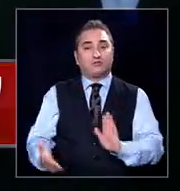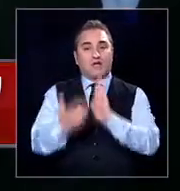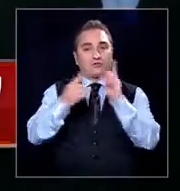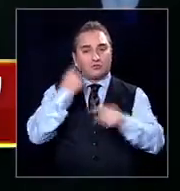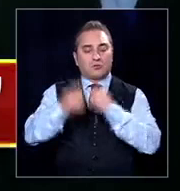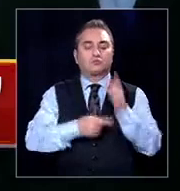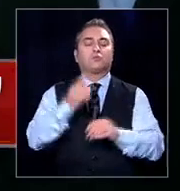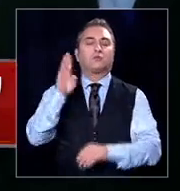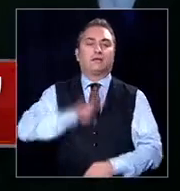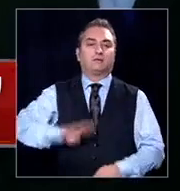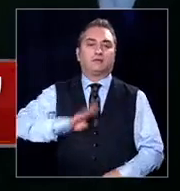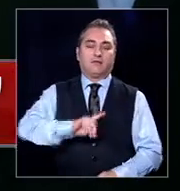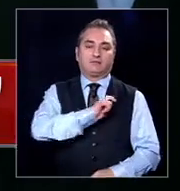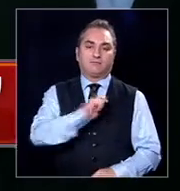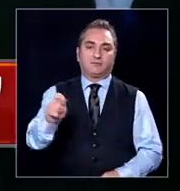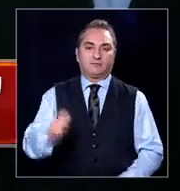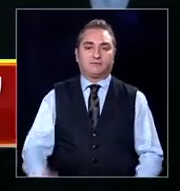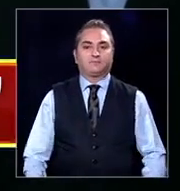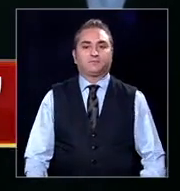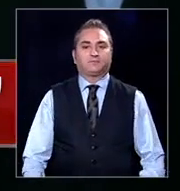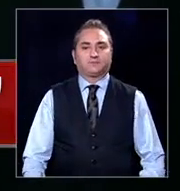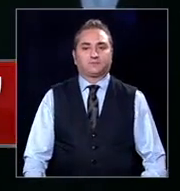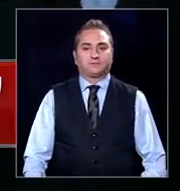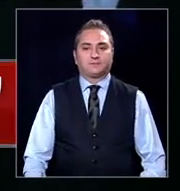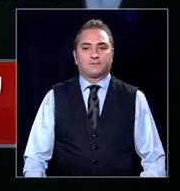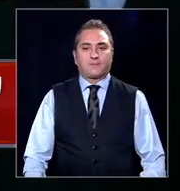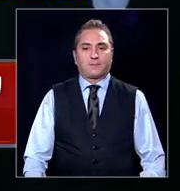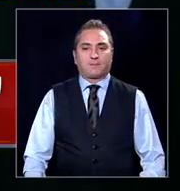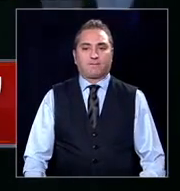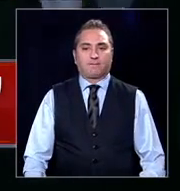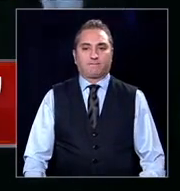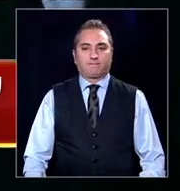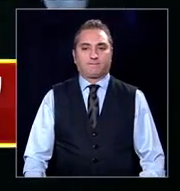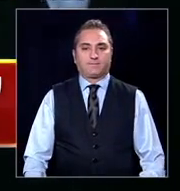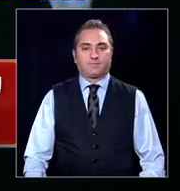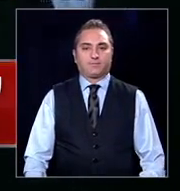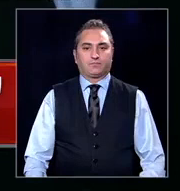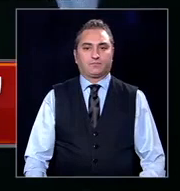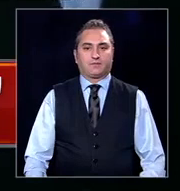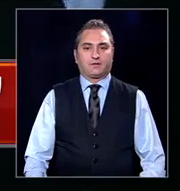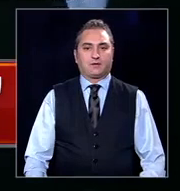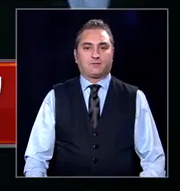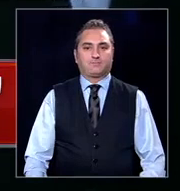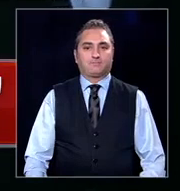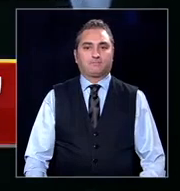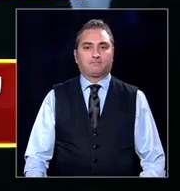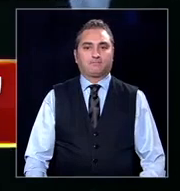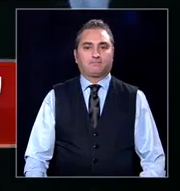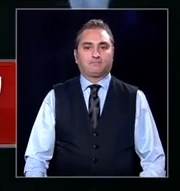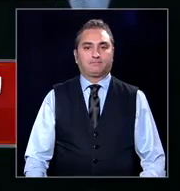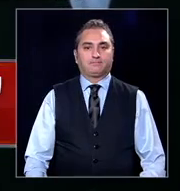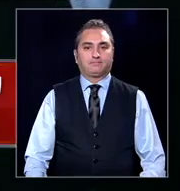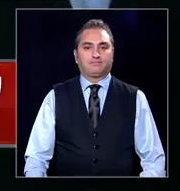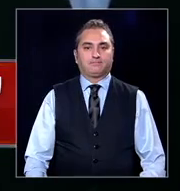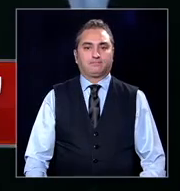aleyhte kampanyalara benim milletim inanıyorum ki prim vermeyecektir. Tüm ülkeler neyi yapıyorsa şu anda biz de